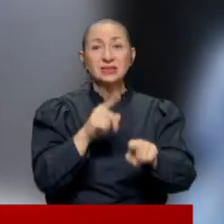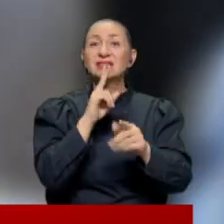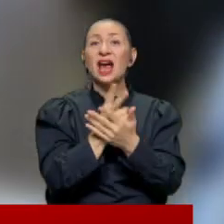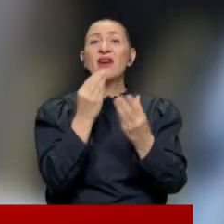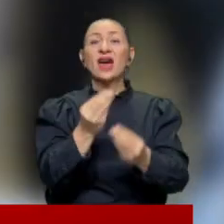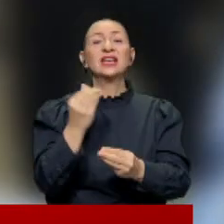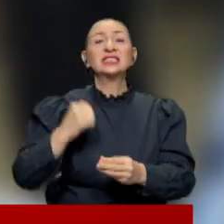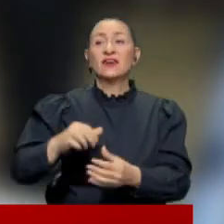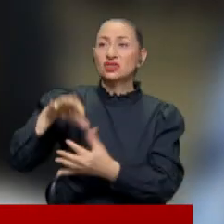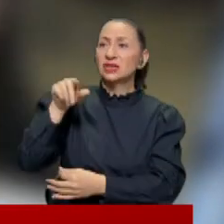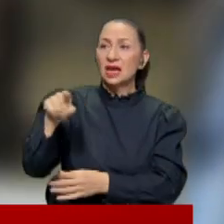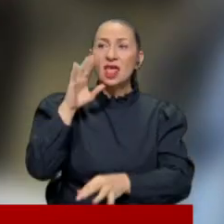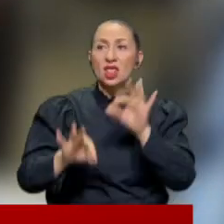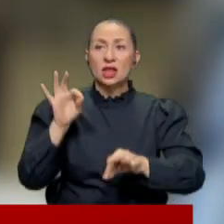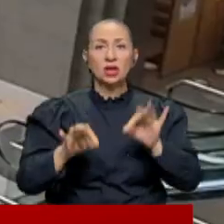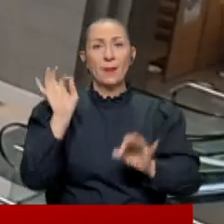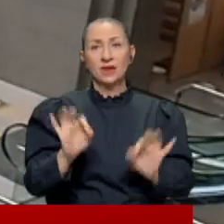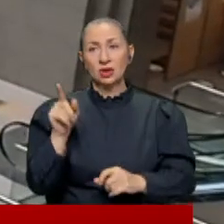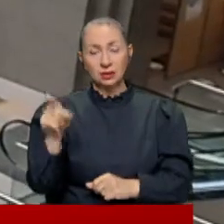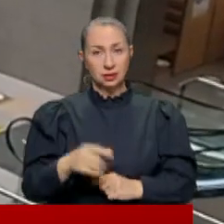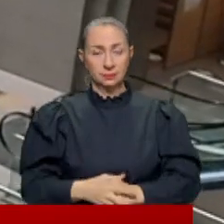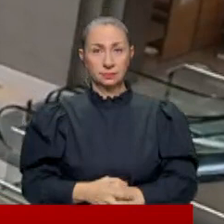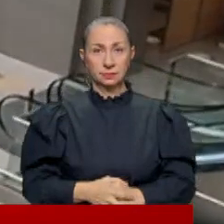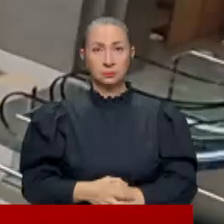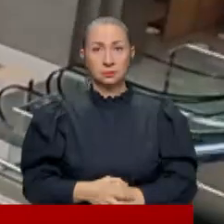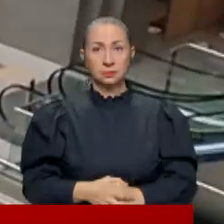kararı veren savcı hakkında inceleme başlattı.